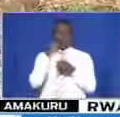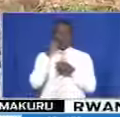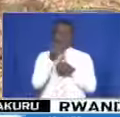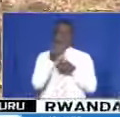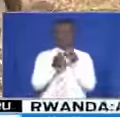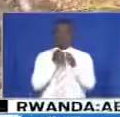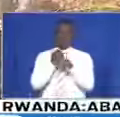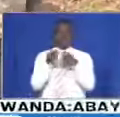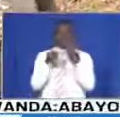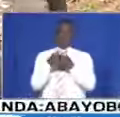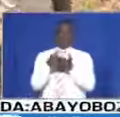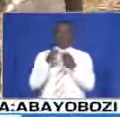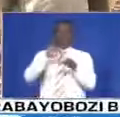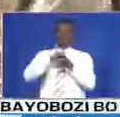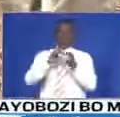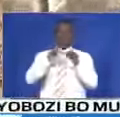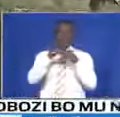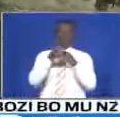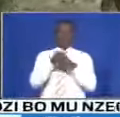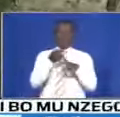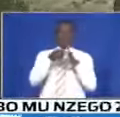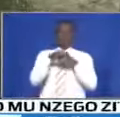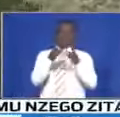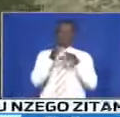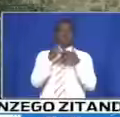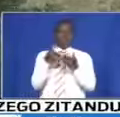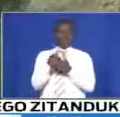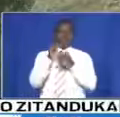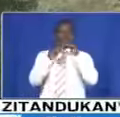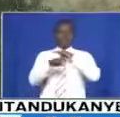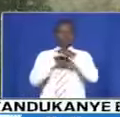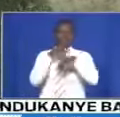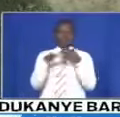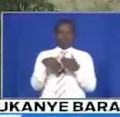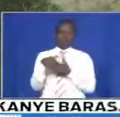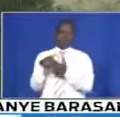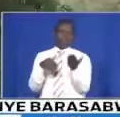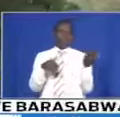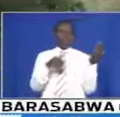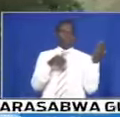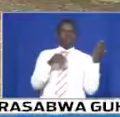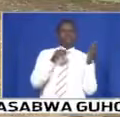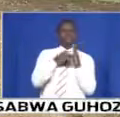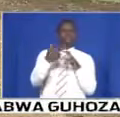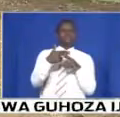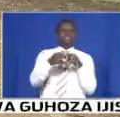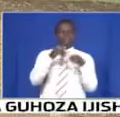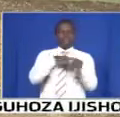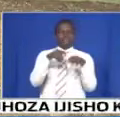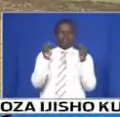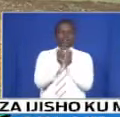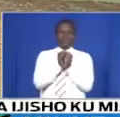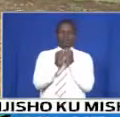Amategeko y'u Rwanda yatoye itegeko ngenga inkomoko y'imari n'umutungo by'inzego z'ibanze, aho umusoro ku mutungo utimukanwa uzaba wikubye inshuro 10 mu myaka